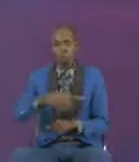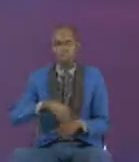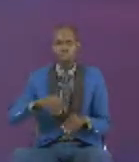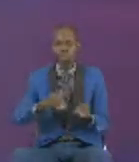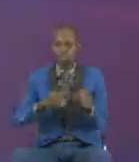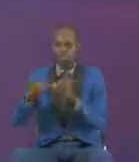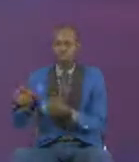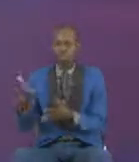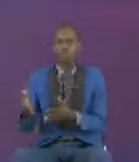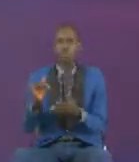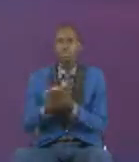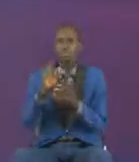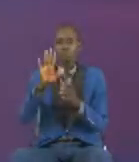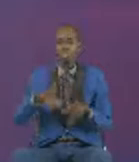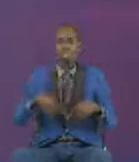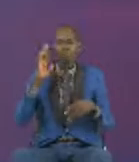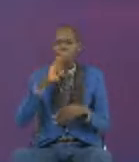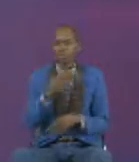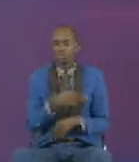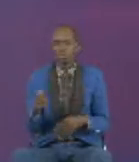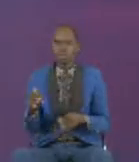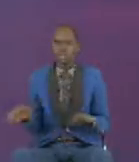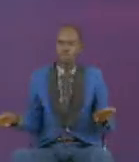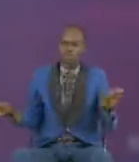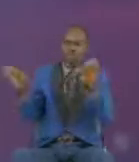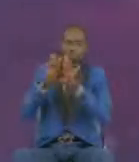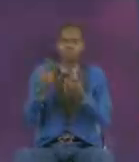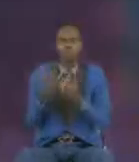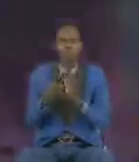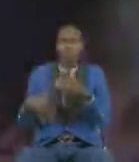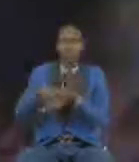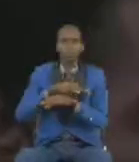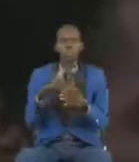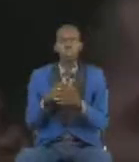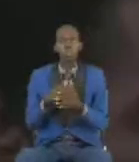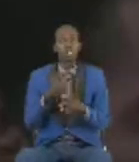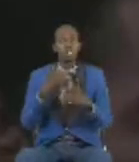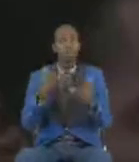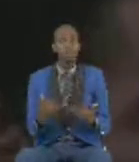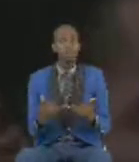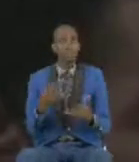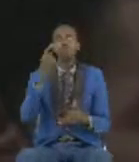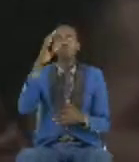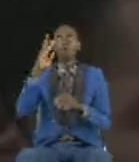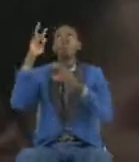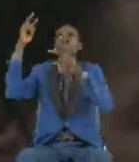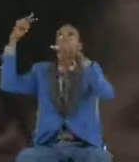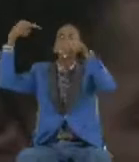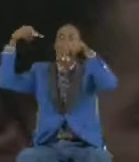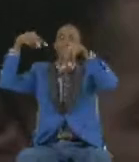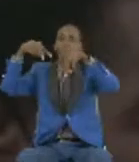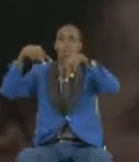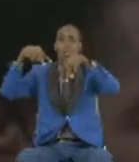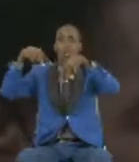Pour que tu aies une vie limitée, une vie inutile, ils ont scellé cela. Et maintenant, Dieu regarde depuis le ciel. Et il